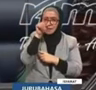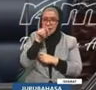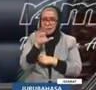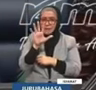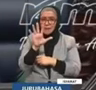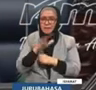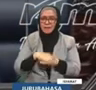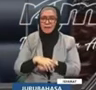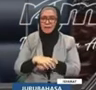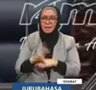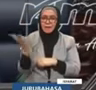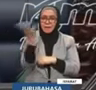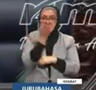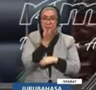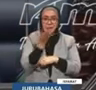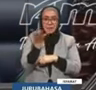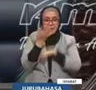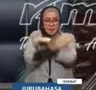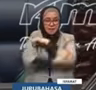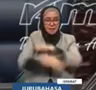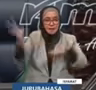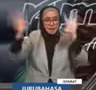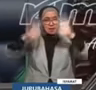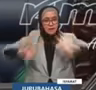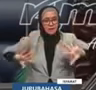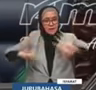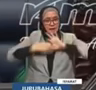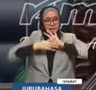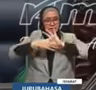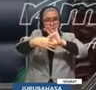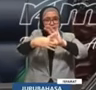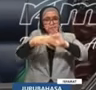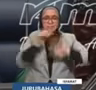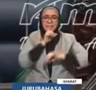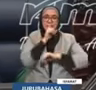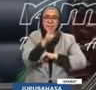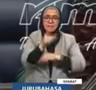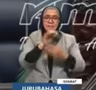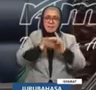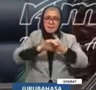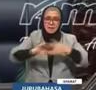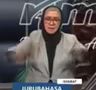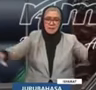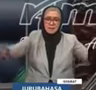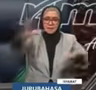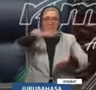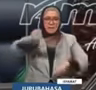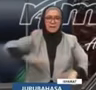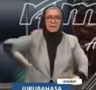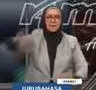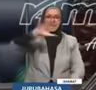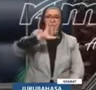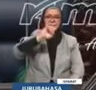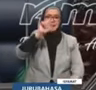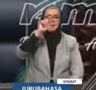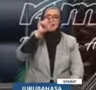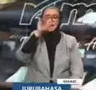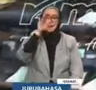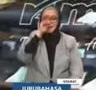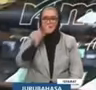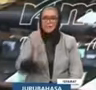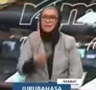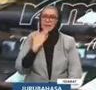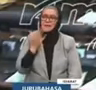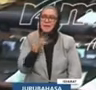sebanyak 4 negara ASEAN akan bekerjasama untuk memastikan keselamatan di Insya Allah